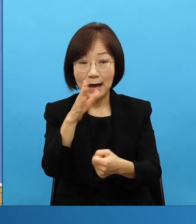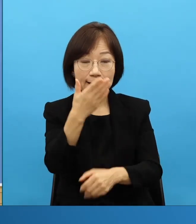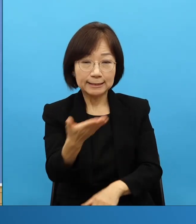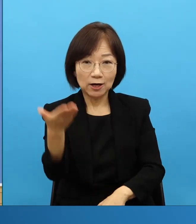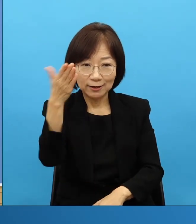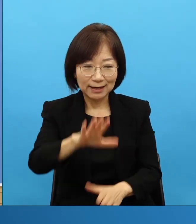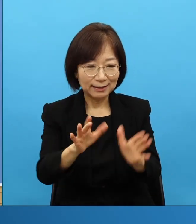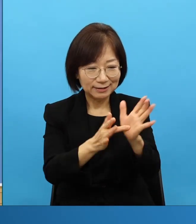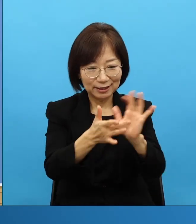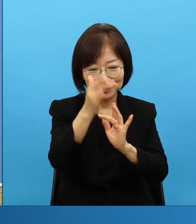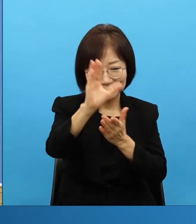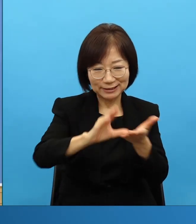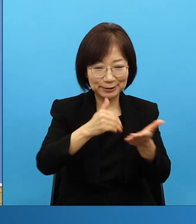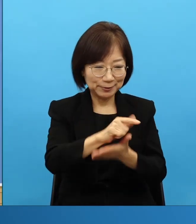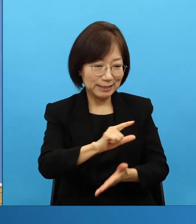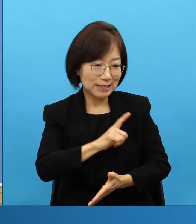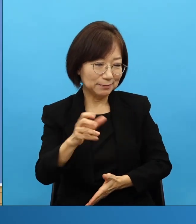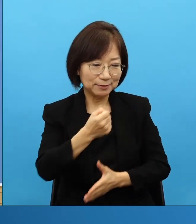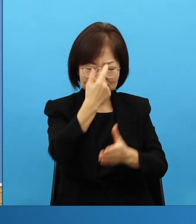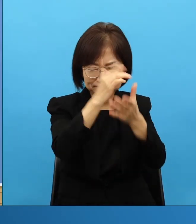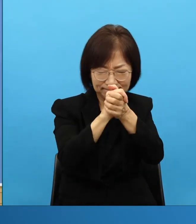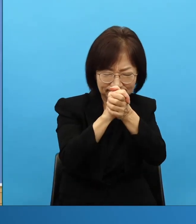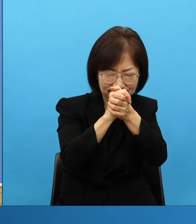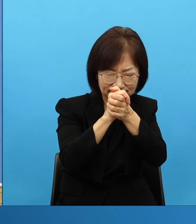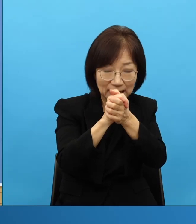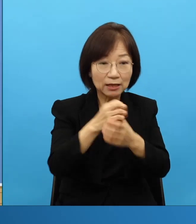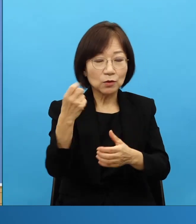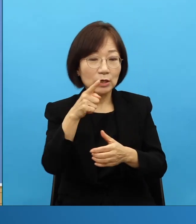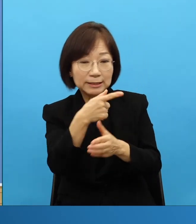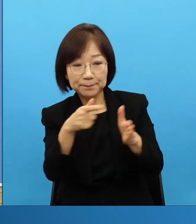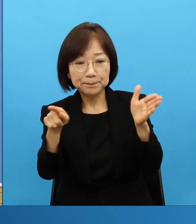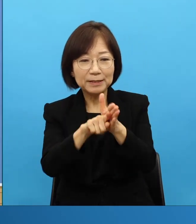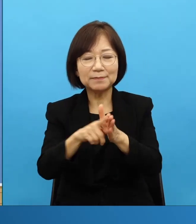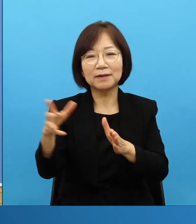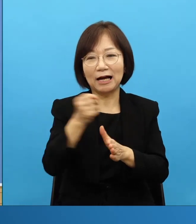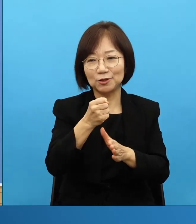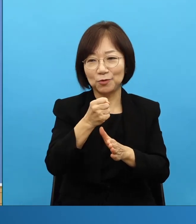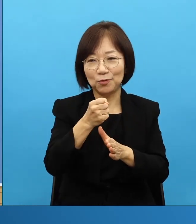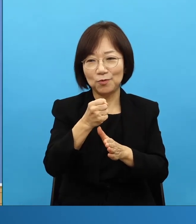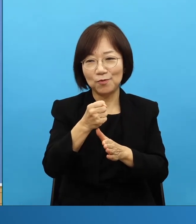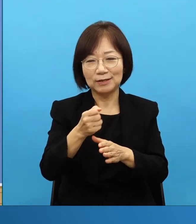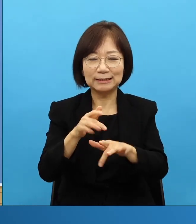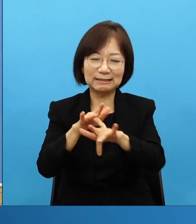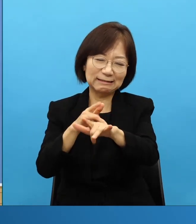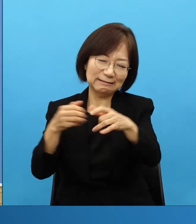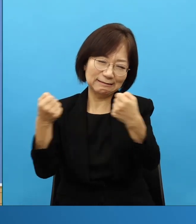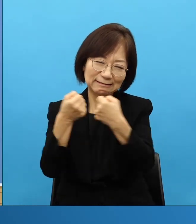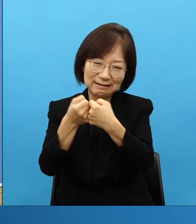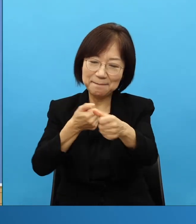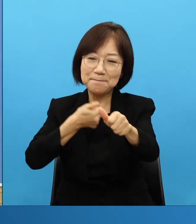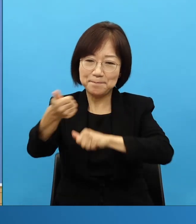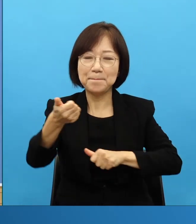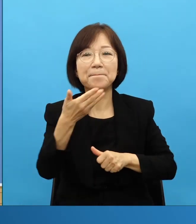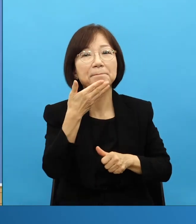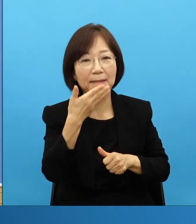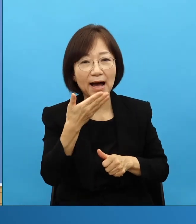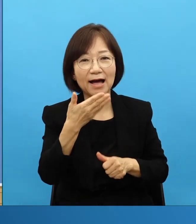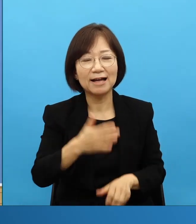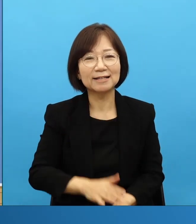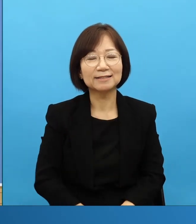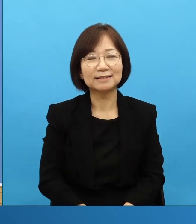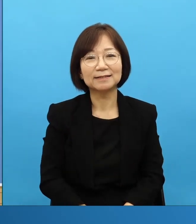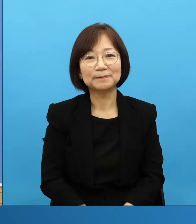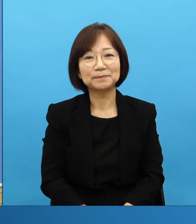기도하는데 그 믿음으로. We don't have the power that transcends time and space or destroys the works of the devil. That's what we do it through the power in the name of Jesus